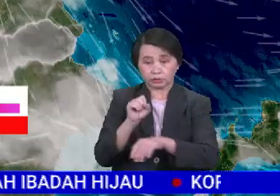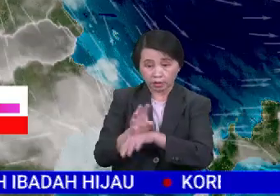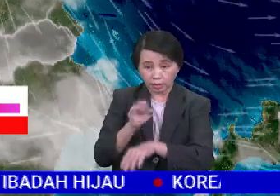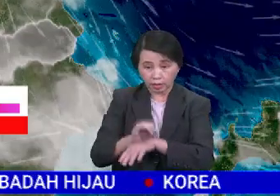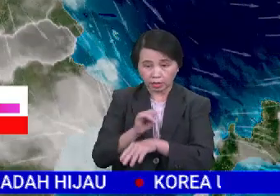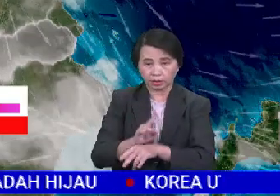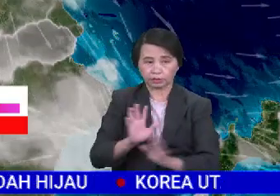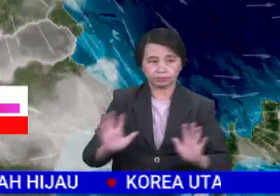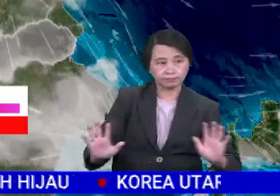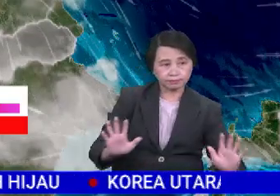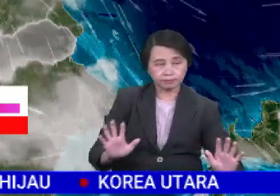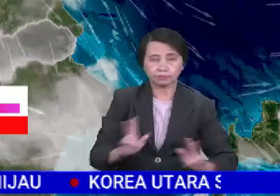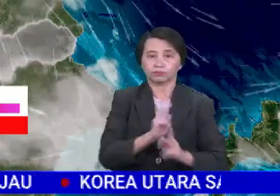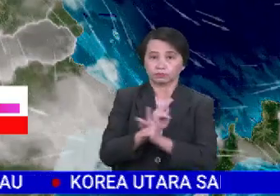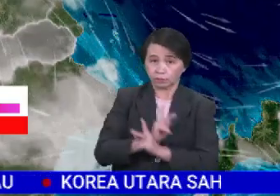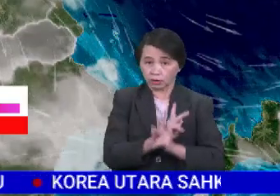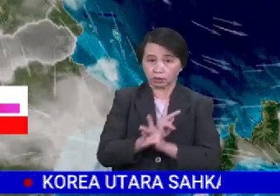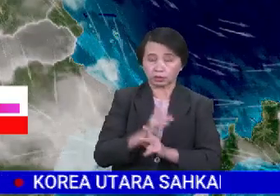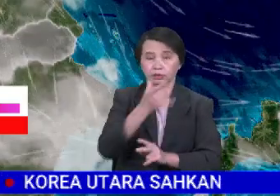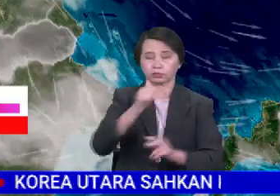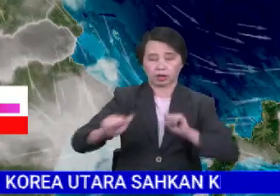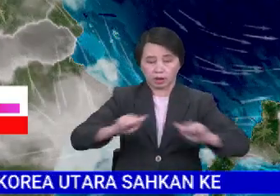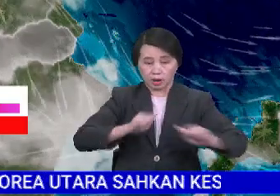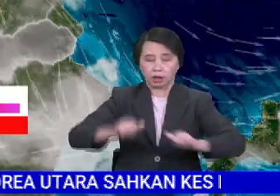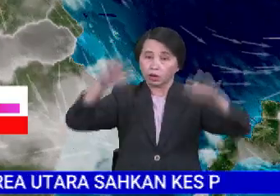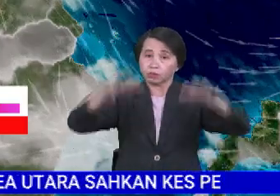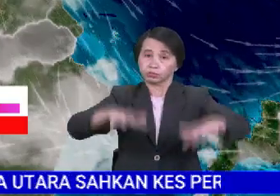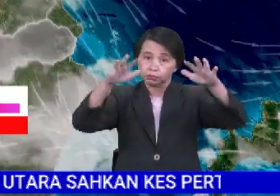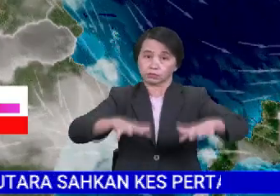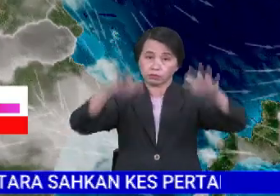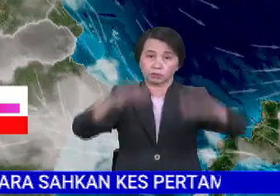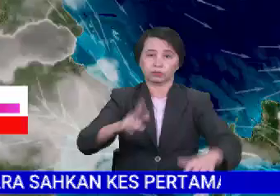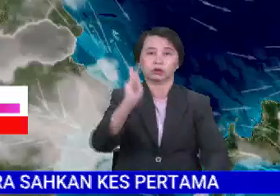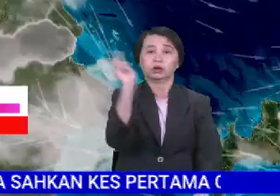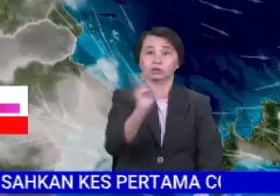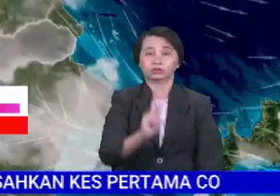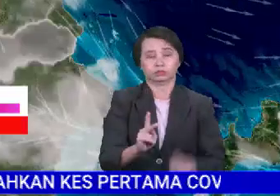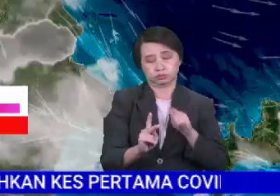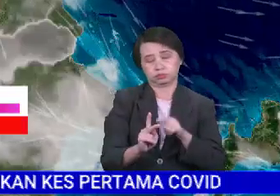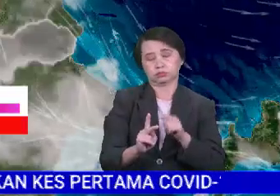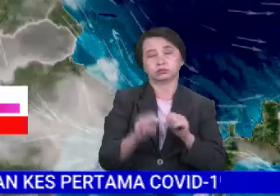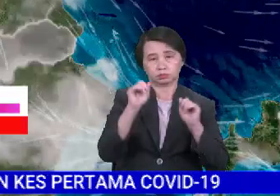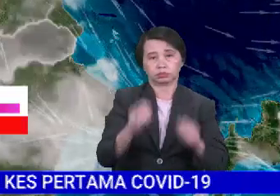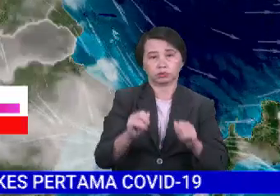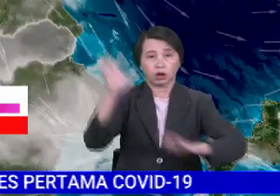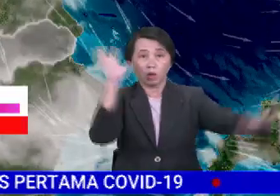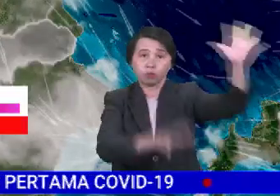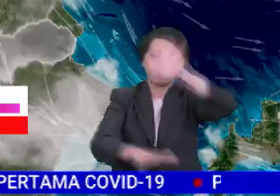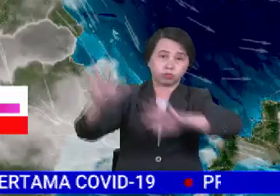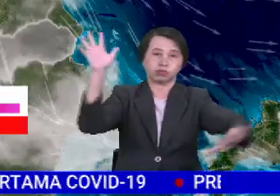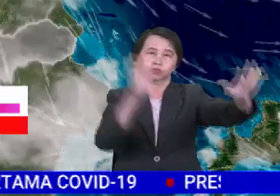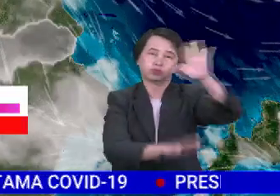sentiasa berhati-hati berikutan dengan aktiviti hujan dan ribut petir ini boleh mendatangkan keadaan angin yang